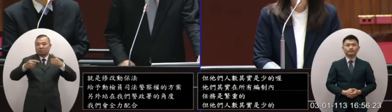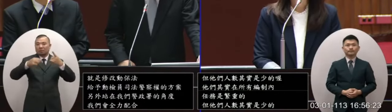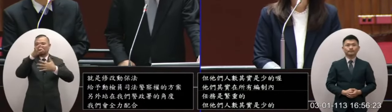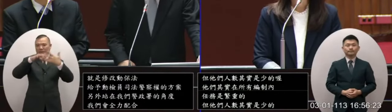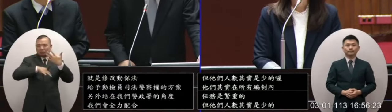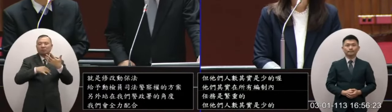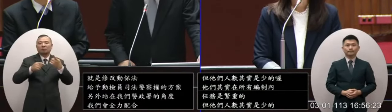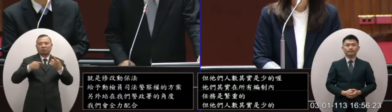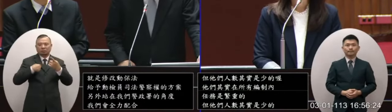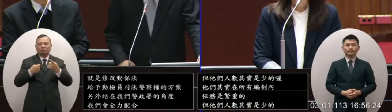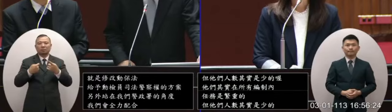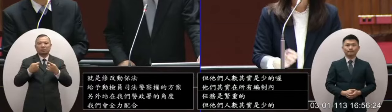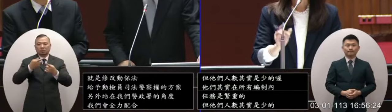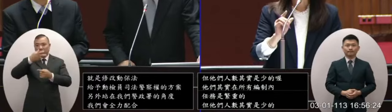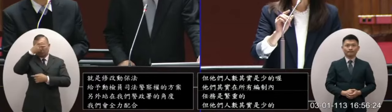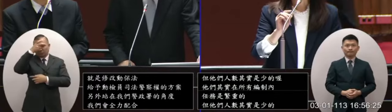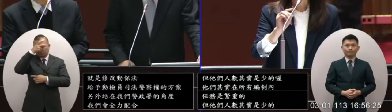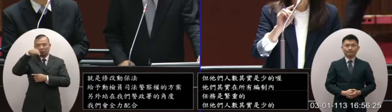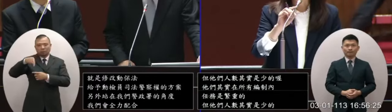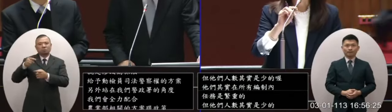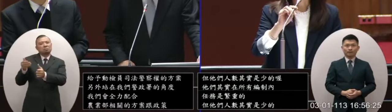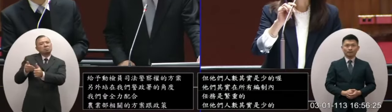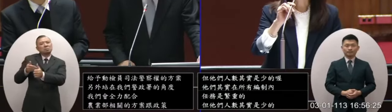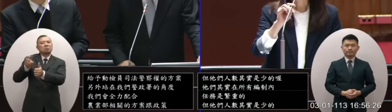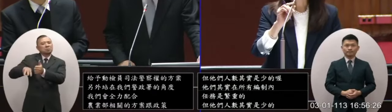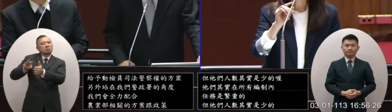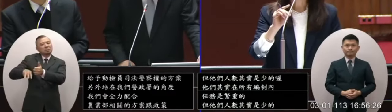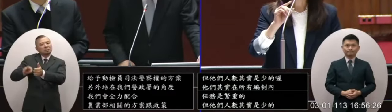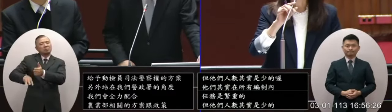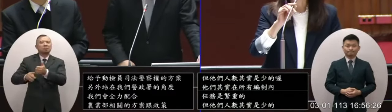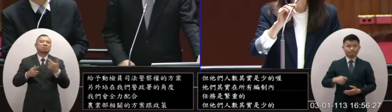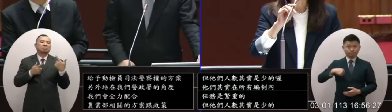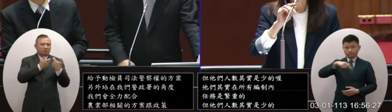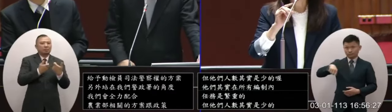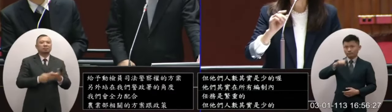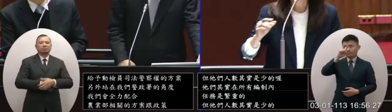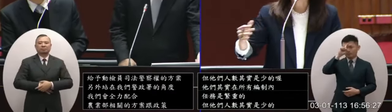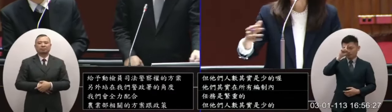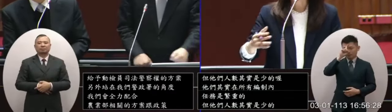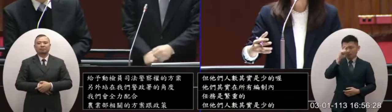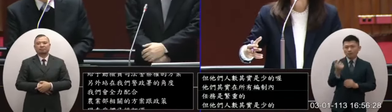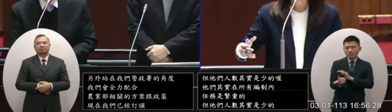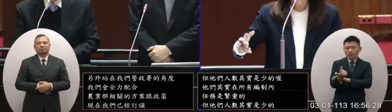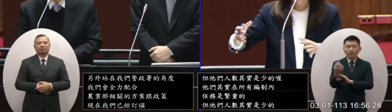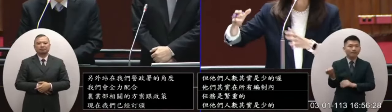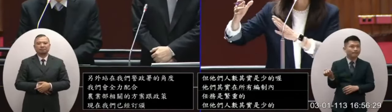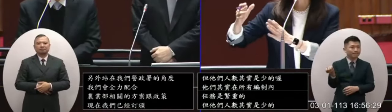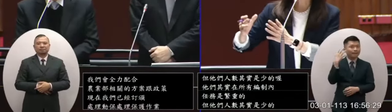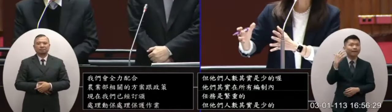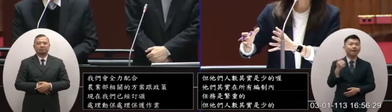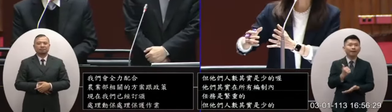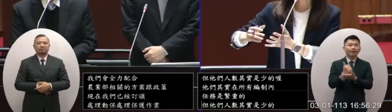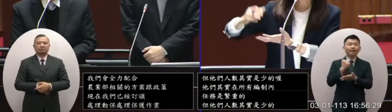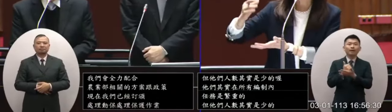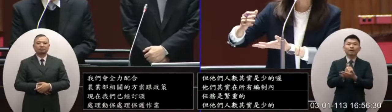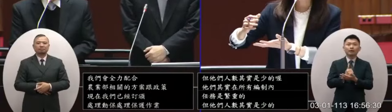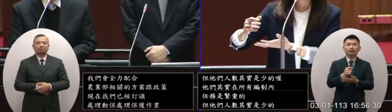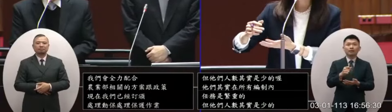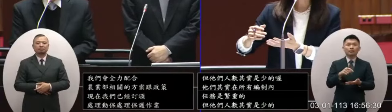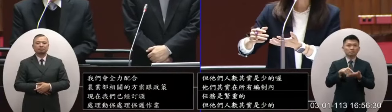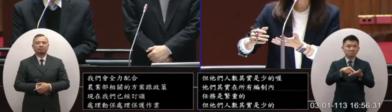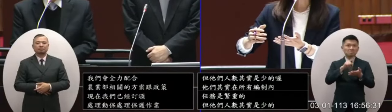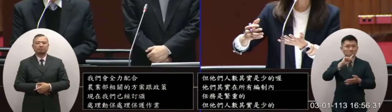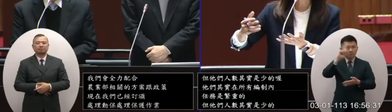我们也进行相关员警的一个训练来协助配合。 我们希望很快可以听到，就是大家可以让成案率提